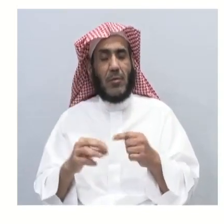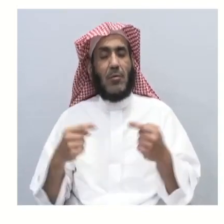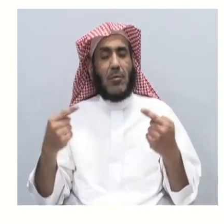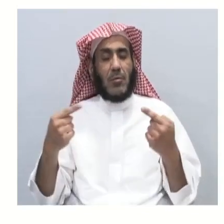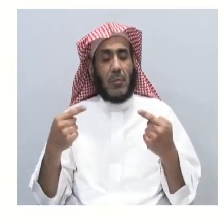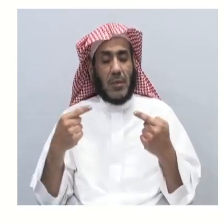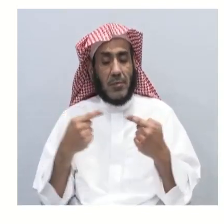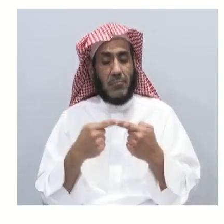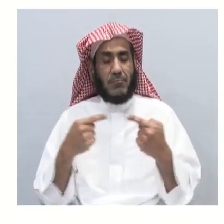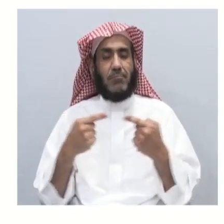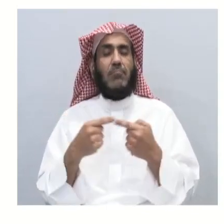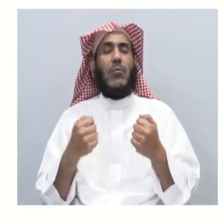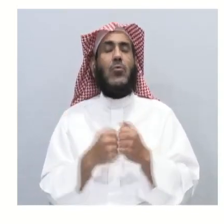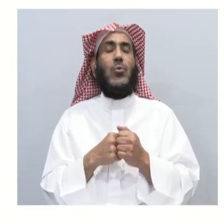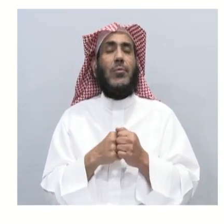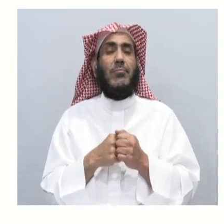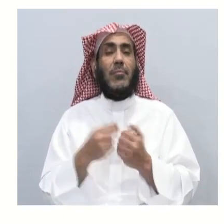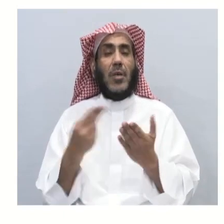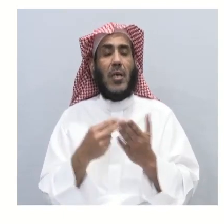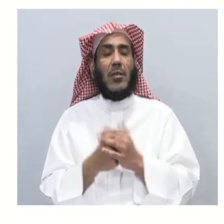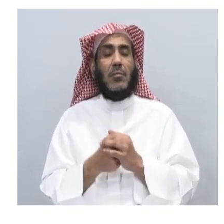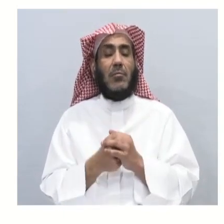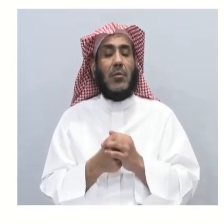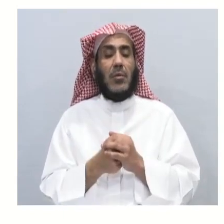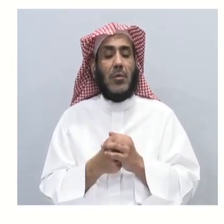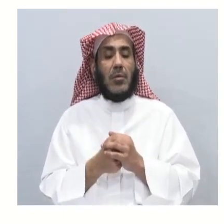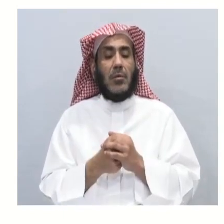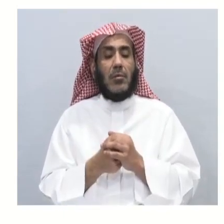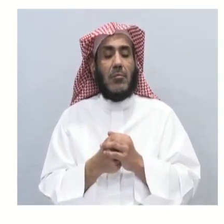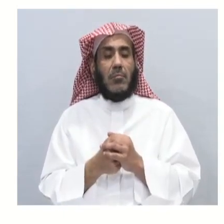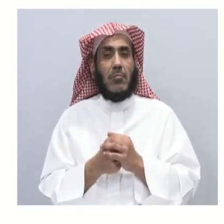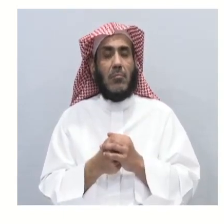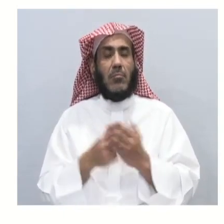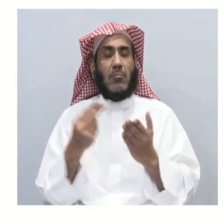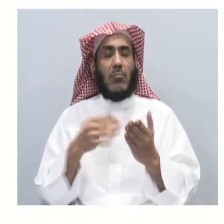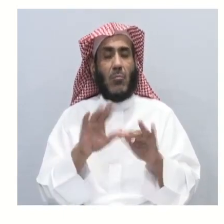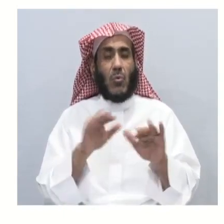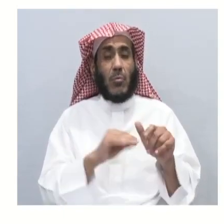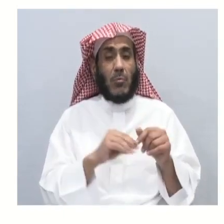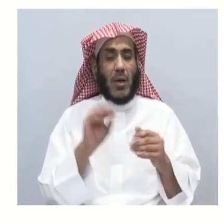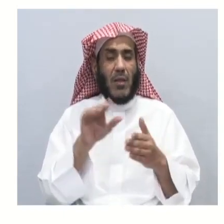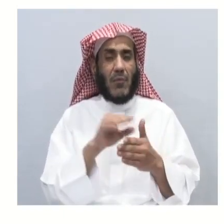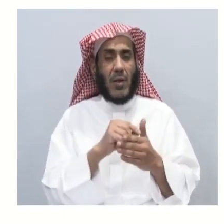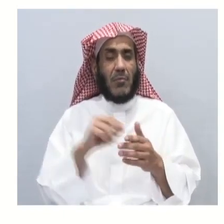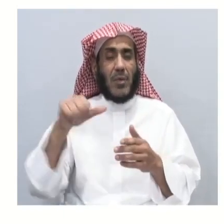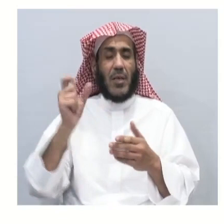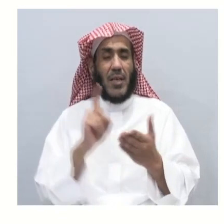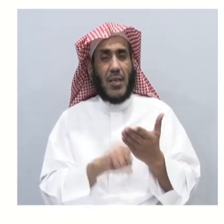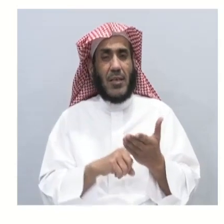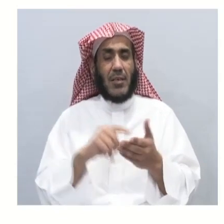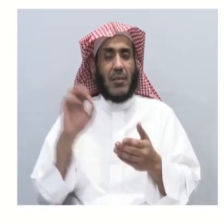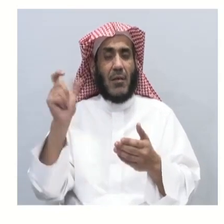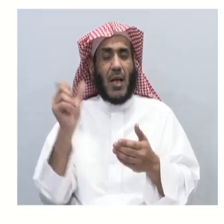أحسنتم، بقية الكلمات موصولة خطا. أكملوا مكان الفراغ، إن،